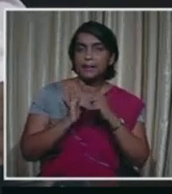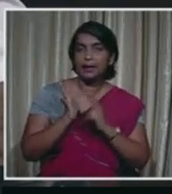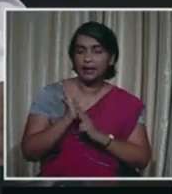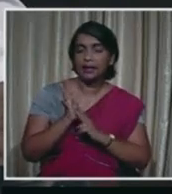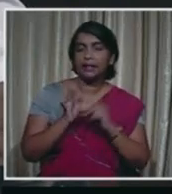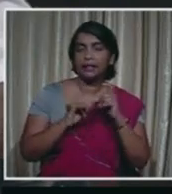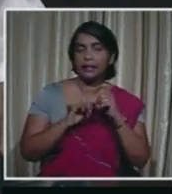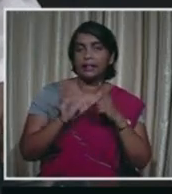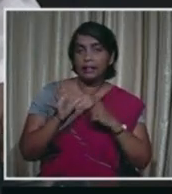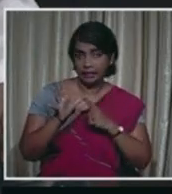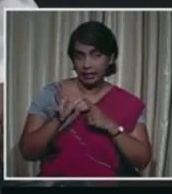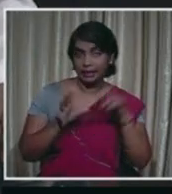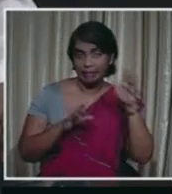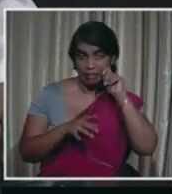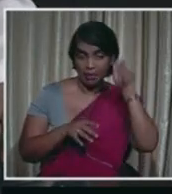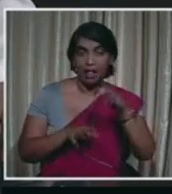දරුවෝ දෙදෙනෙකුගේ පියෙක්